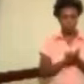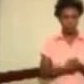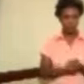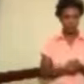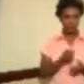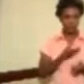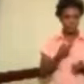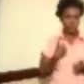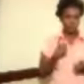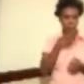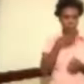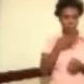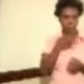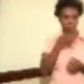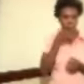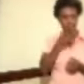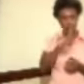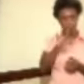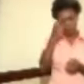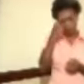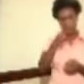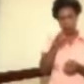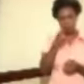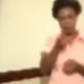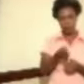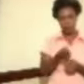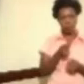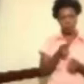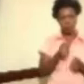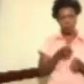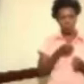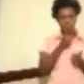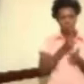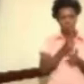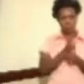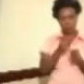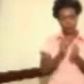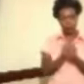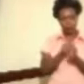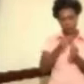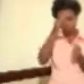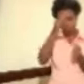m'a profité tout n'entend ça avant que nous reprenne débat directement pour rappeler à